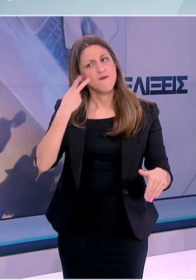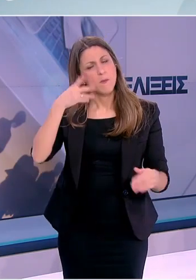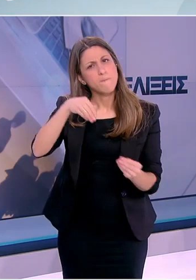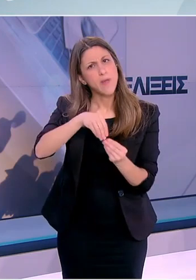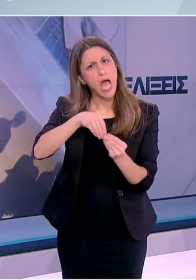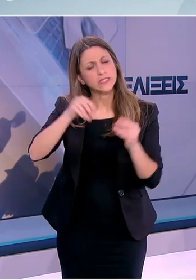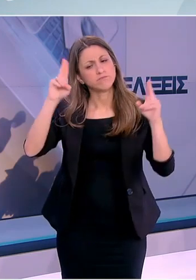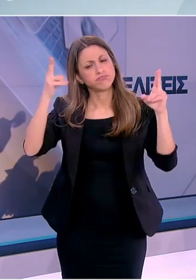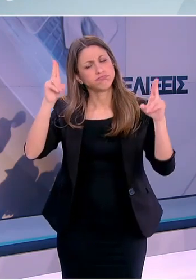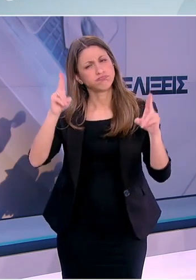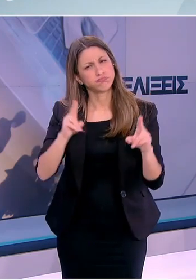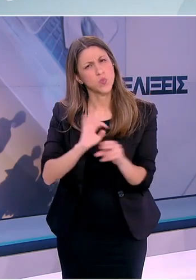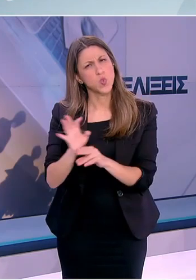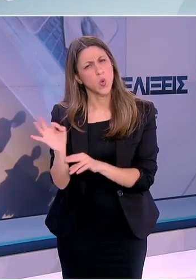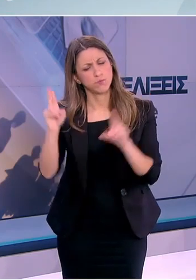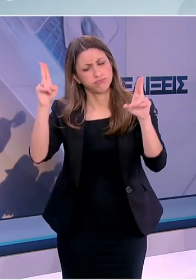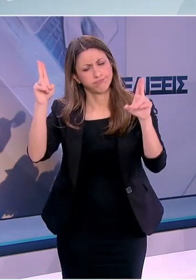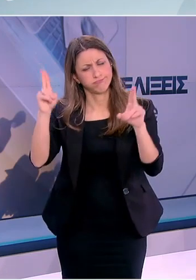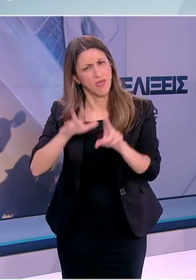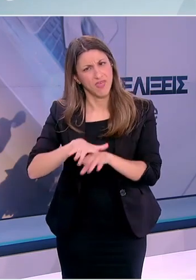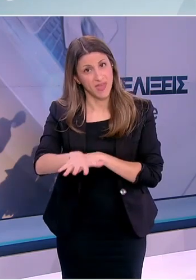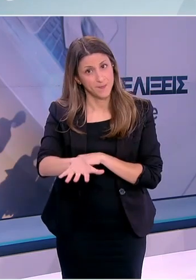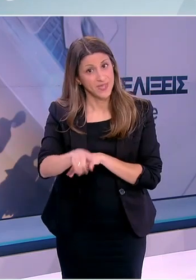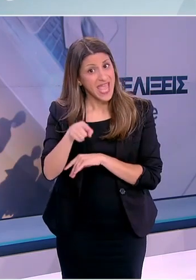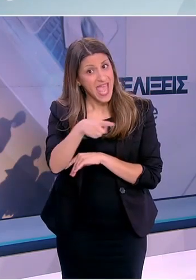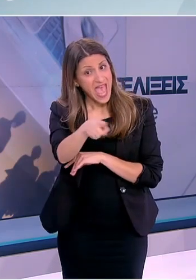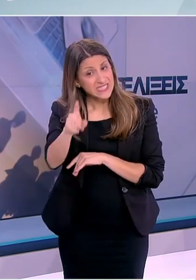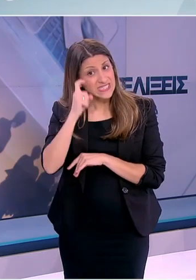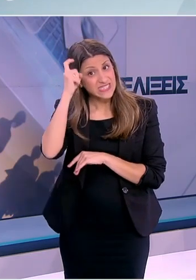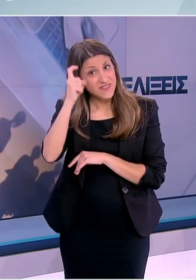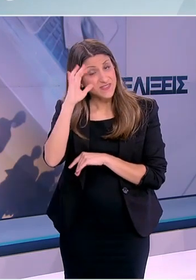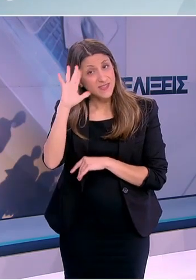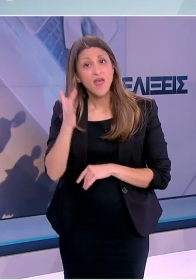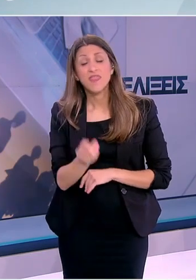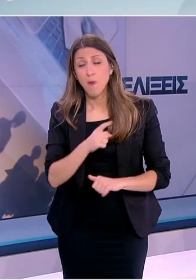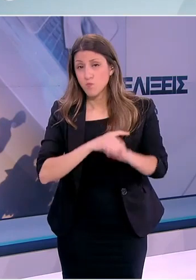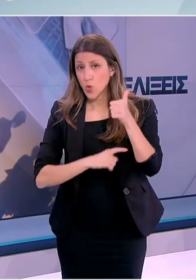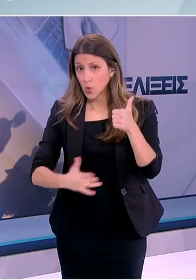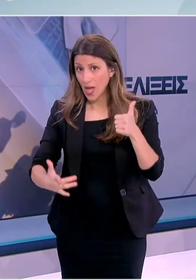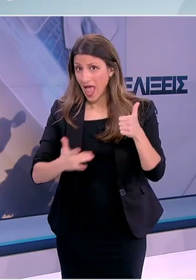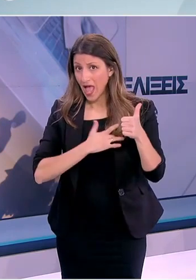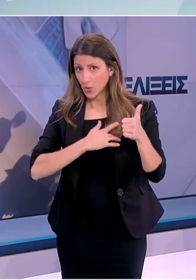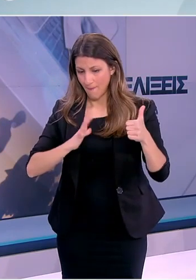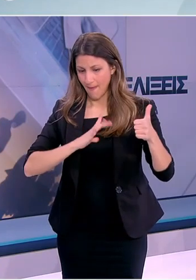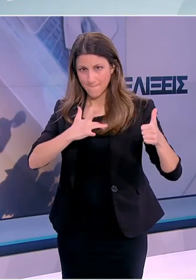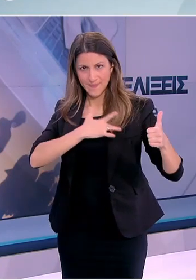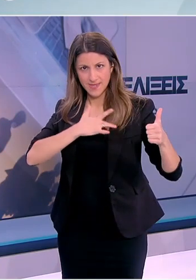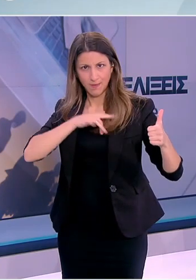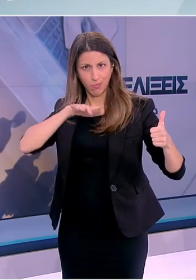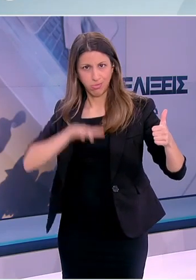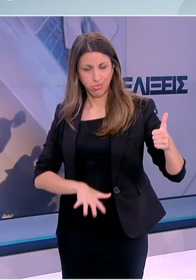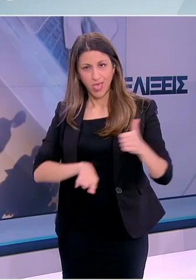των κρουσμάτων, οι επιστήμονες θα λάβετε υπόψη σας την ήδη επιβαρημένη ψυχική και οικονομική κατάσταση των πολιτών πριν